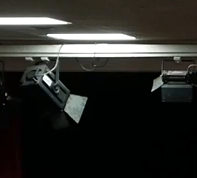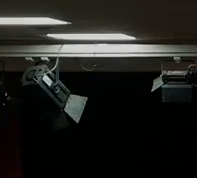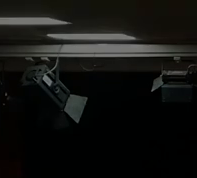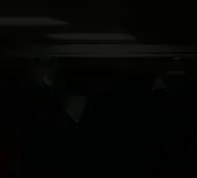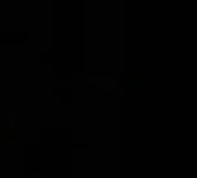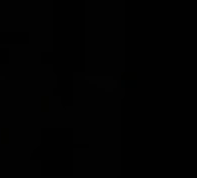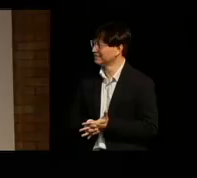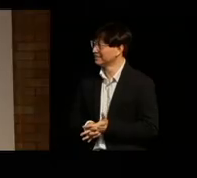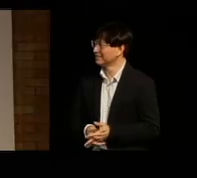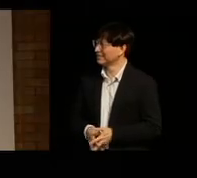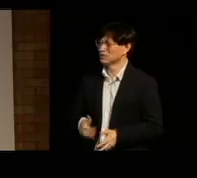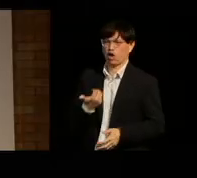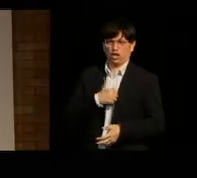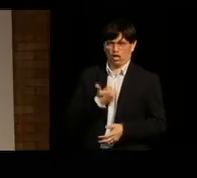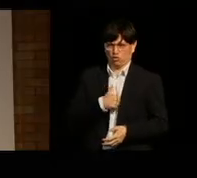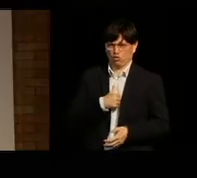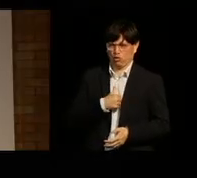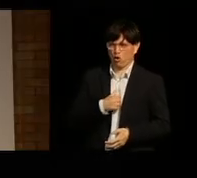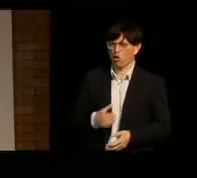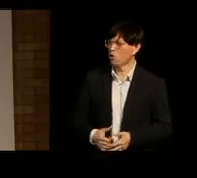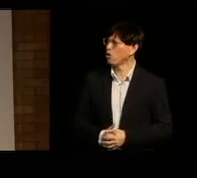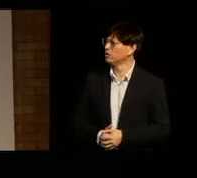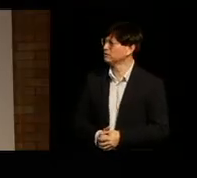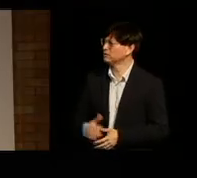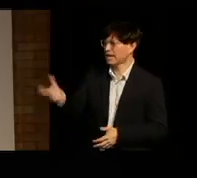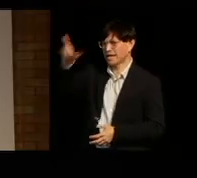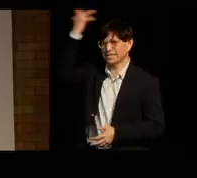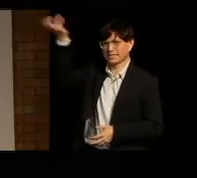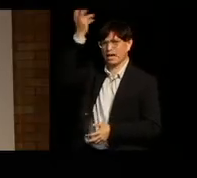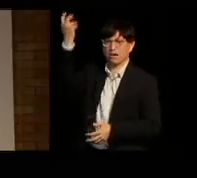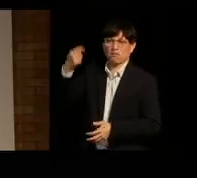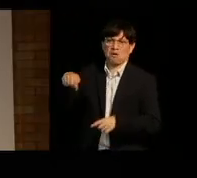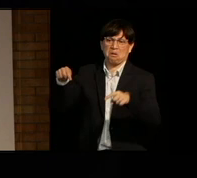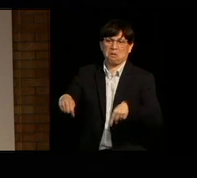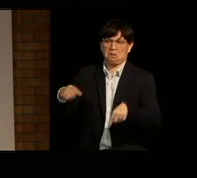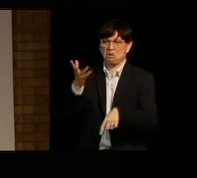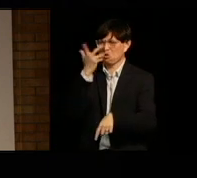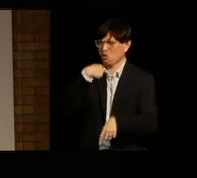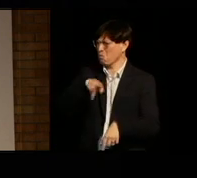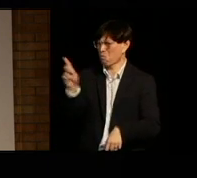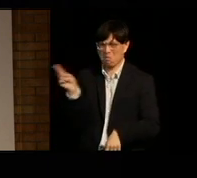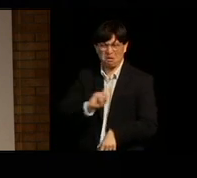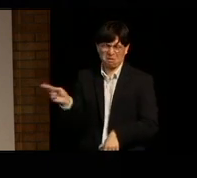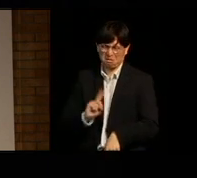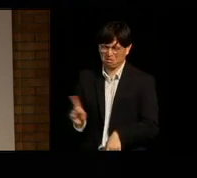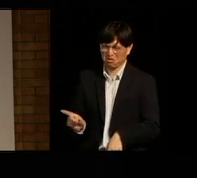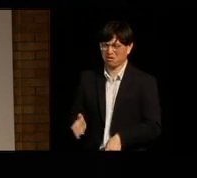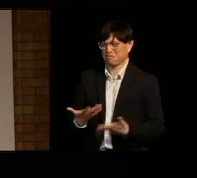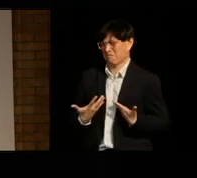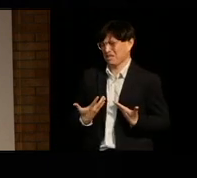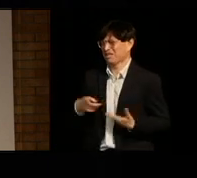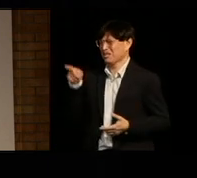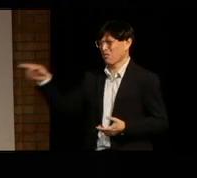che anche lui sia libero No per dire cioè anche per esempio io non ce voglio andare oggi ma non Cei vado No C devo andare perché sennò lui non